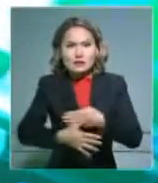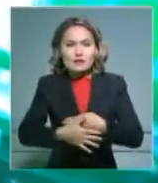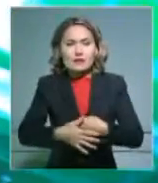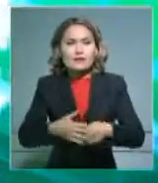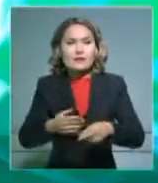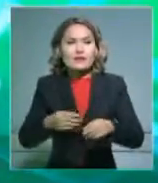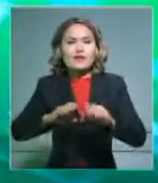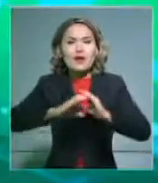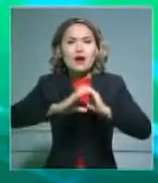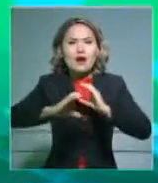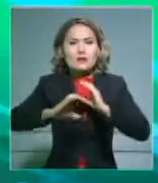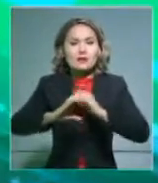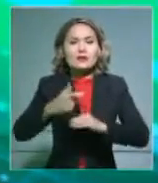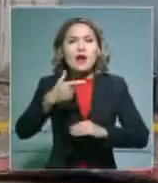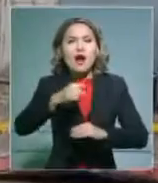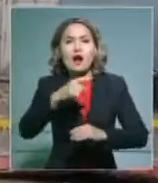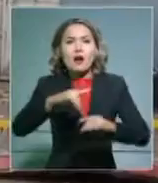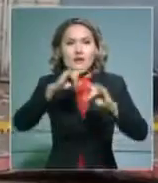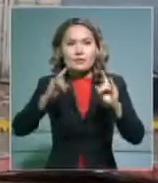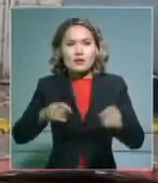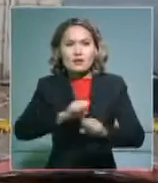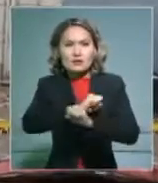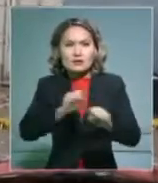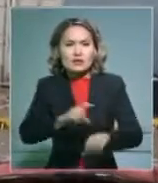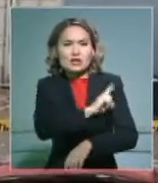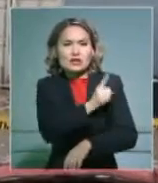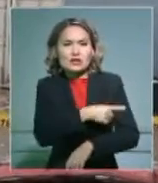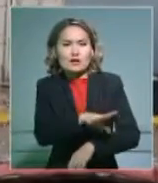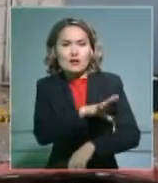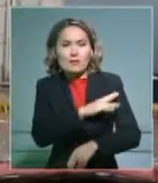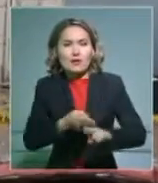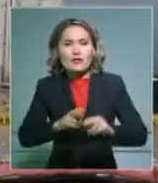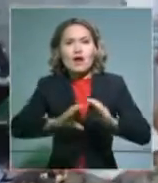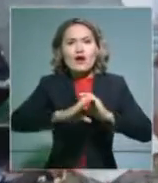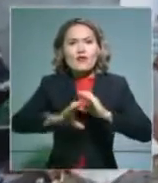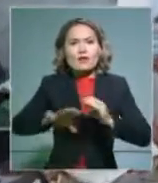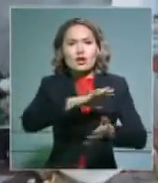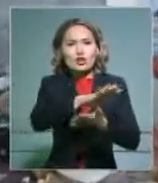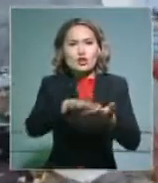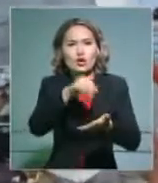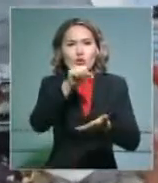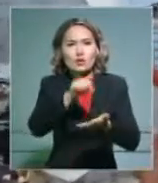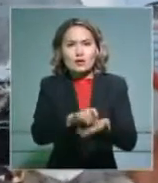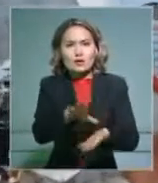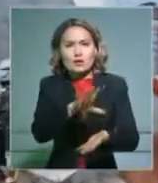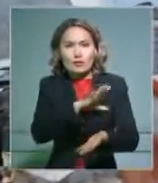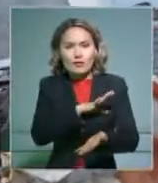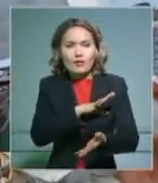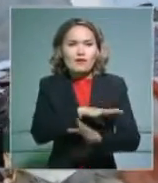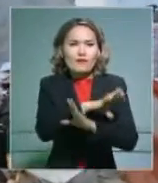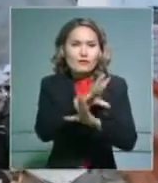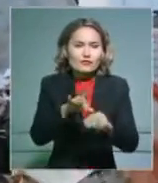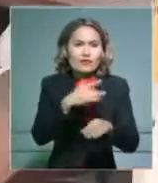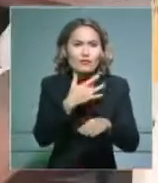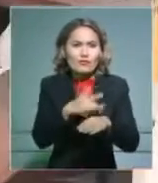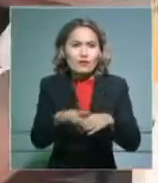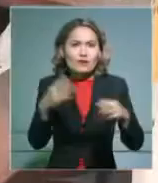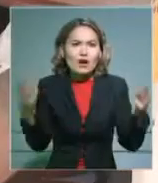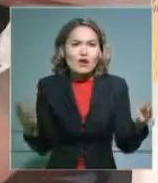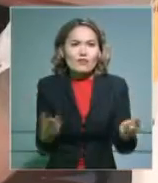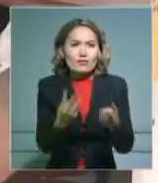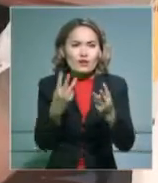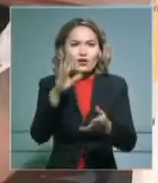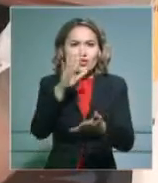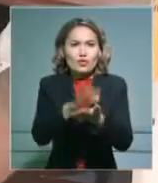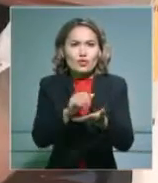орналасқан контейнерде орын алды. Жарылыстың күшті болғаны соншалық, темір вагонның күл талқаны шығып, ішіндегі тұрмыстық заттар мен есігінен түк қалмаған.